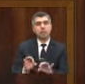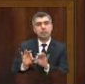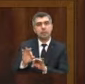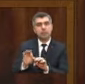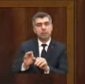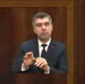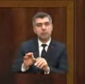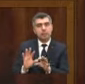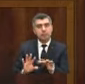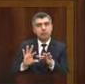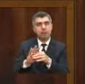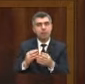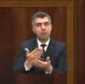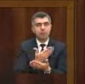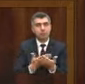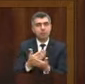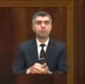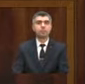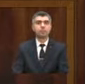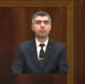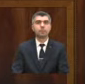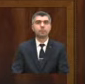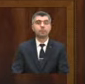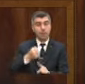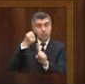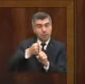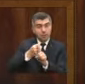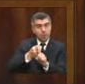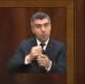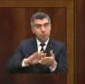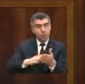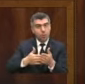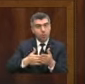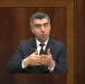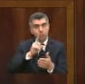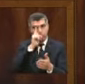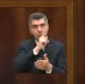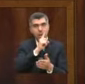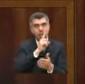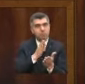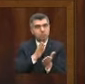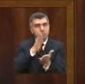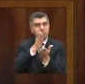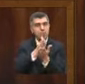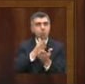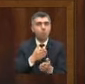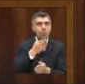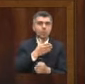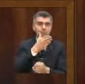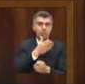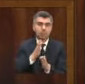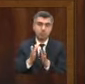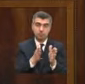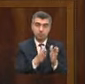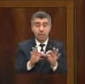الثلاثي. فإذا هذا واحد العمل تراكمي إن شاء الله غادي نحو المستقبل. الإجراءات